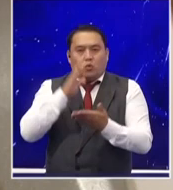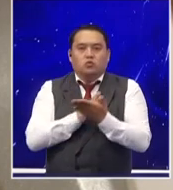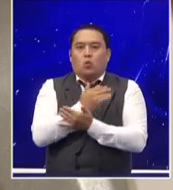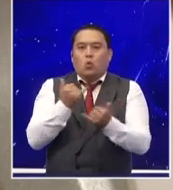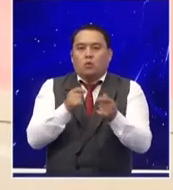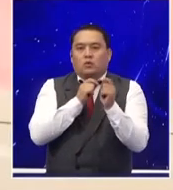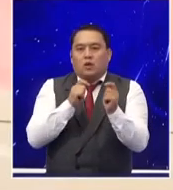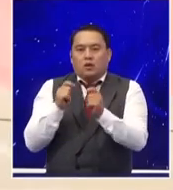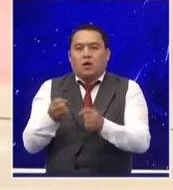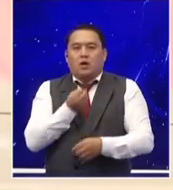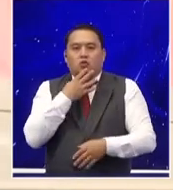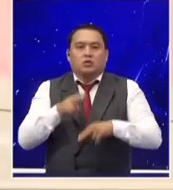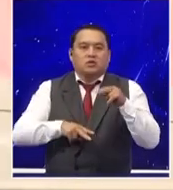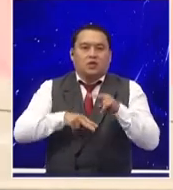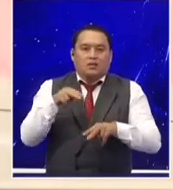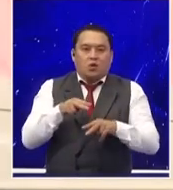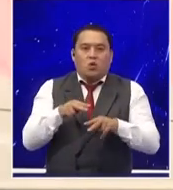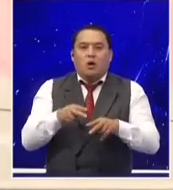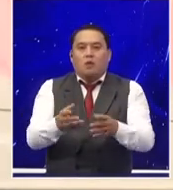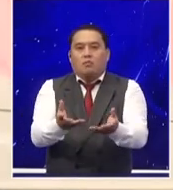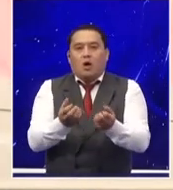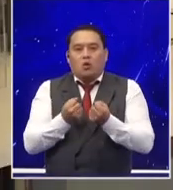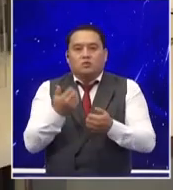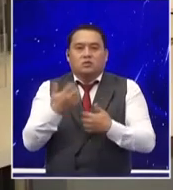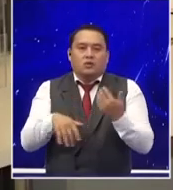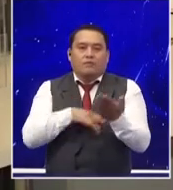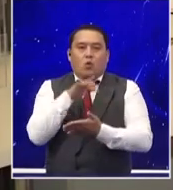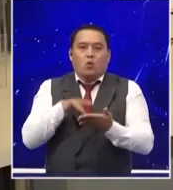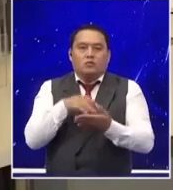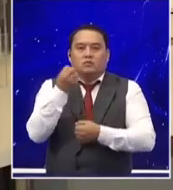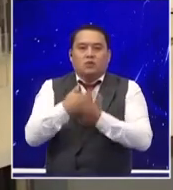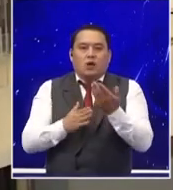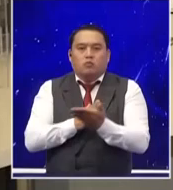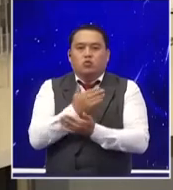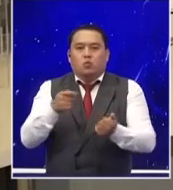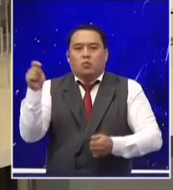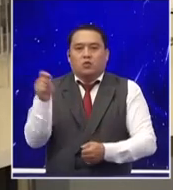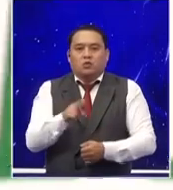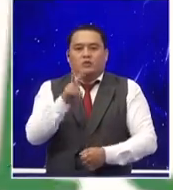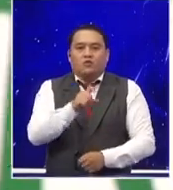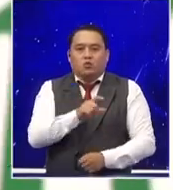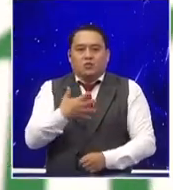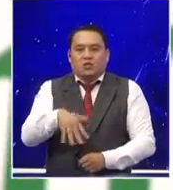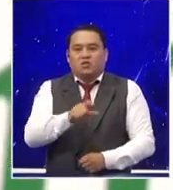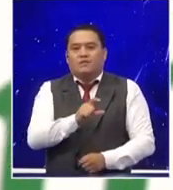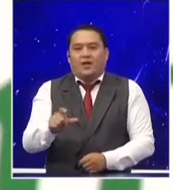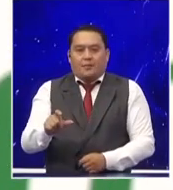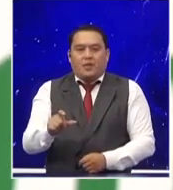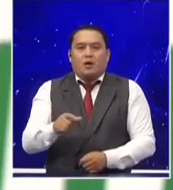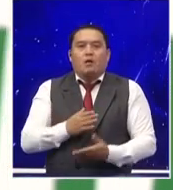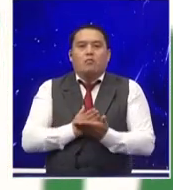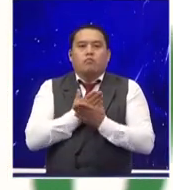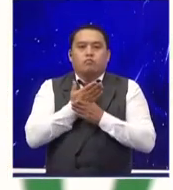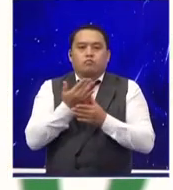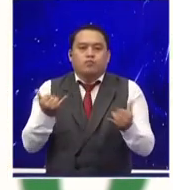дарите жителям хорошее настроение услуга получателя в среднем в городской центр обслуживания в день приходит до 250 человек им